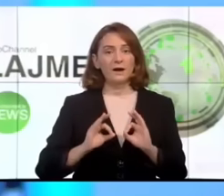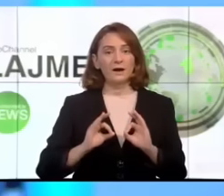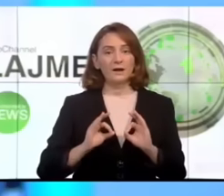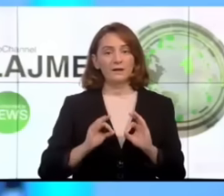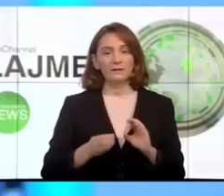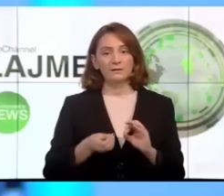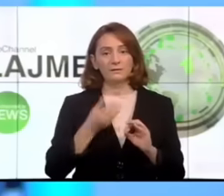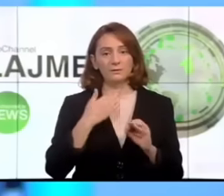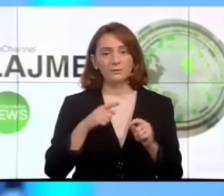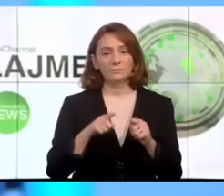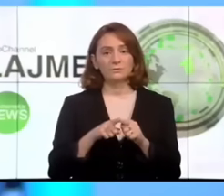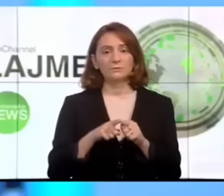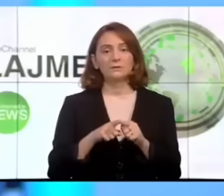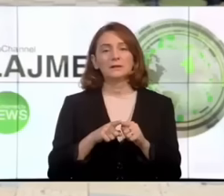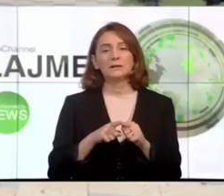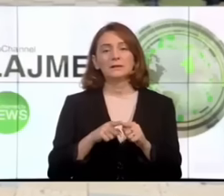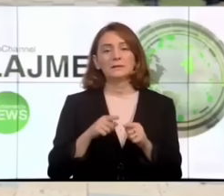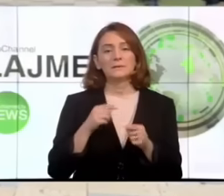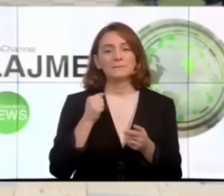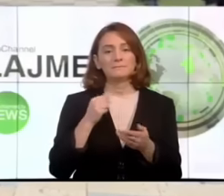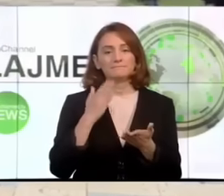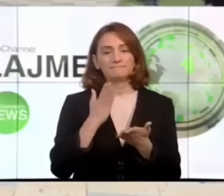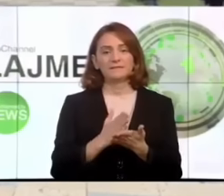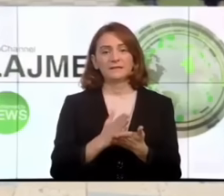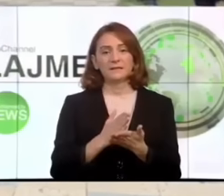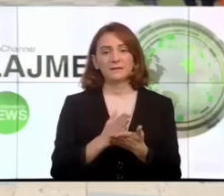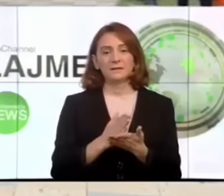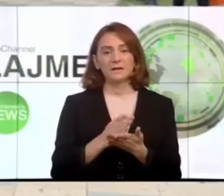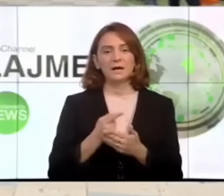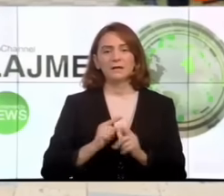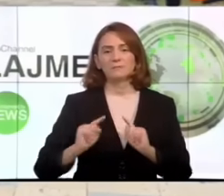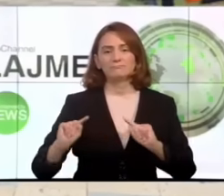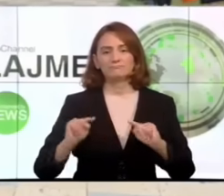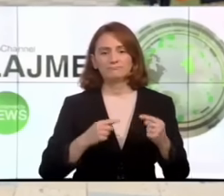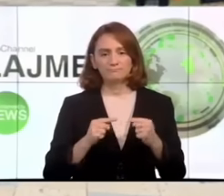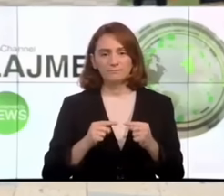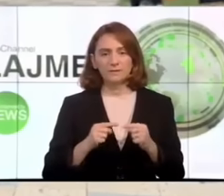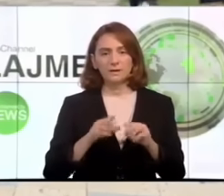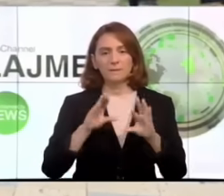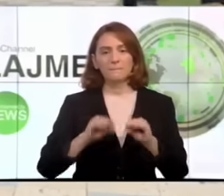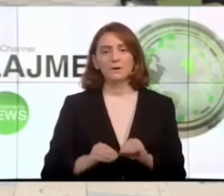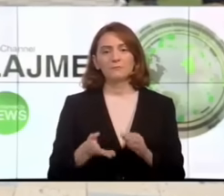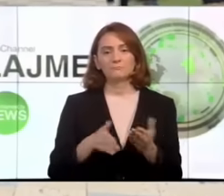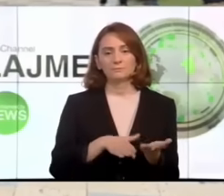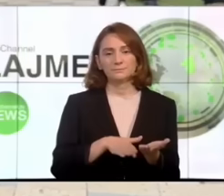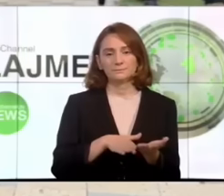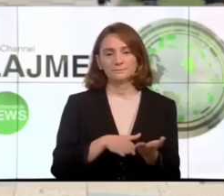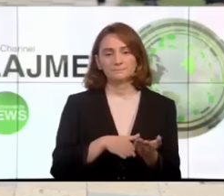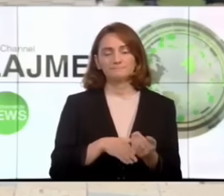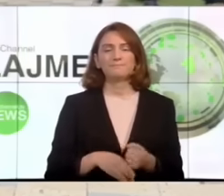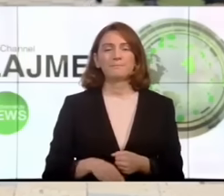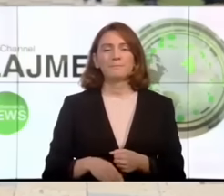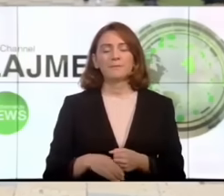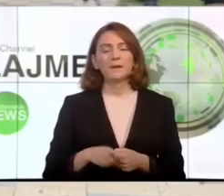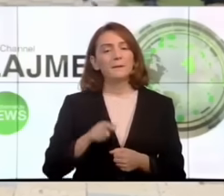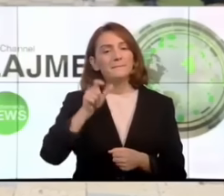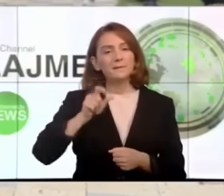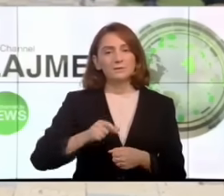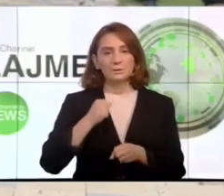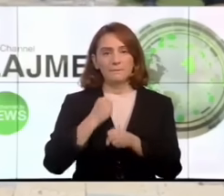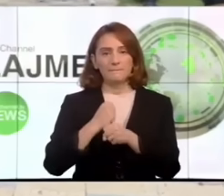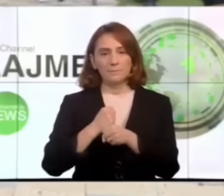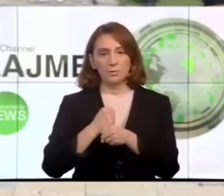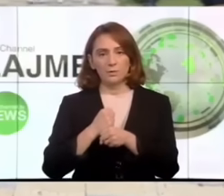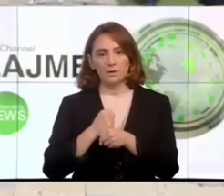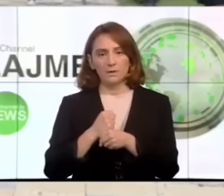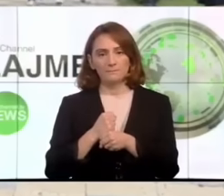paguante 200 lekë. Për një pasager dhe 2000 lekë të vjetra, një person humbi jetën ndërsa një tjetër përfundoi në